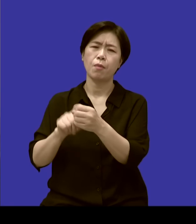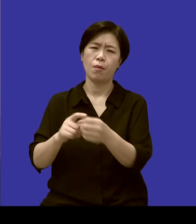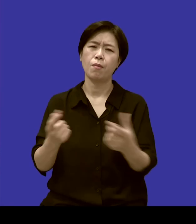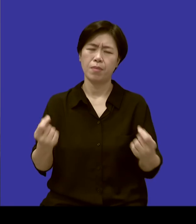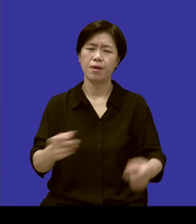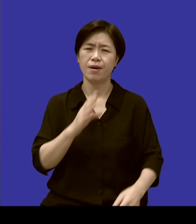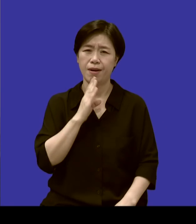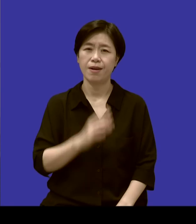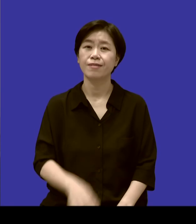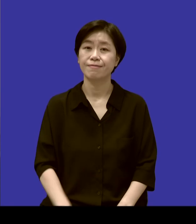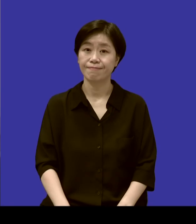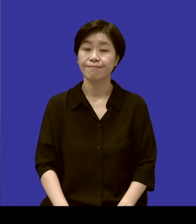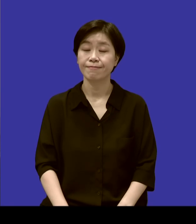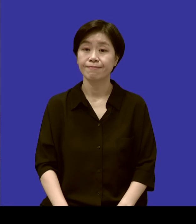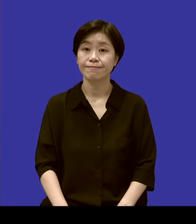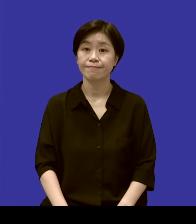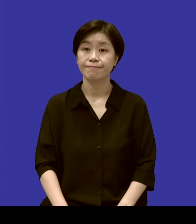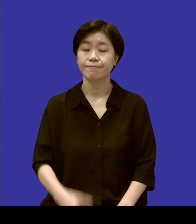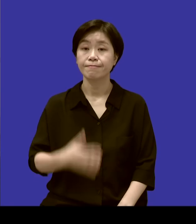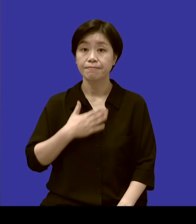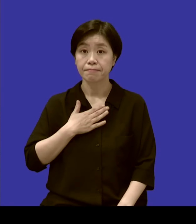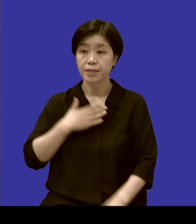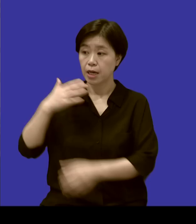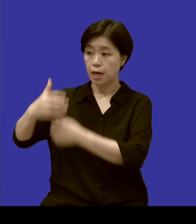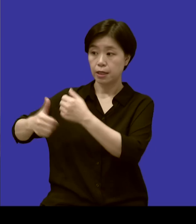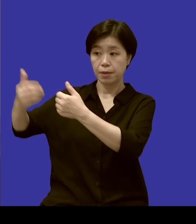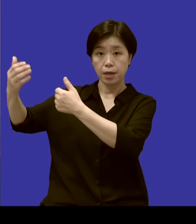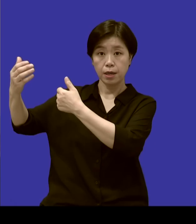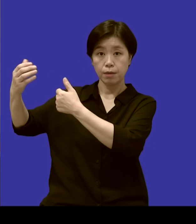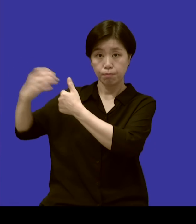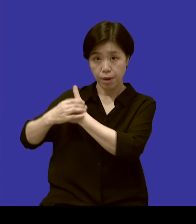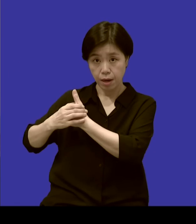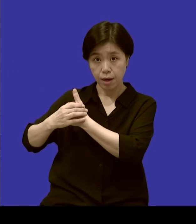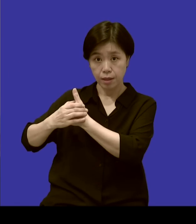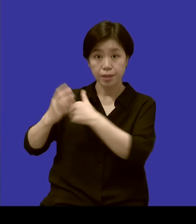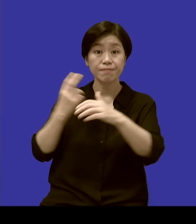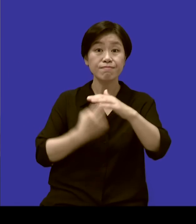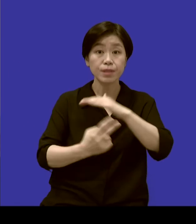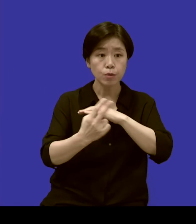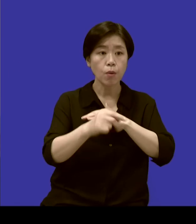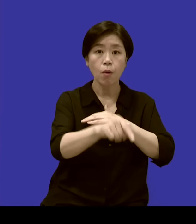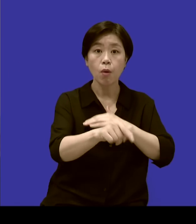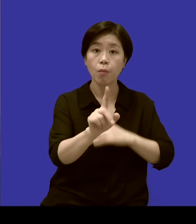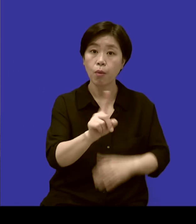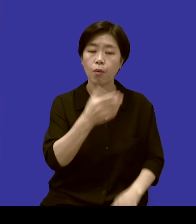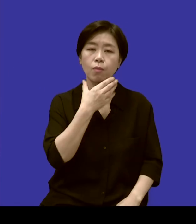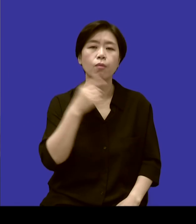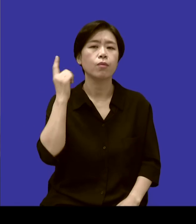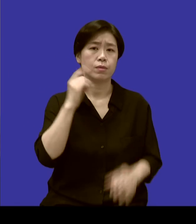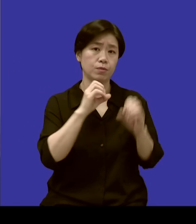그래서 어쨌건 하나님이 나에게 주신 비전이라는 그때는 발견했기 때문에